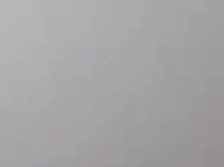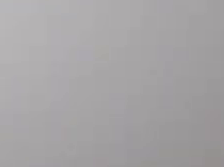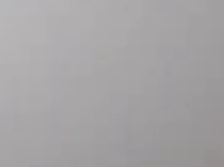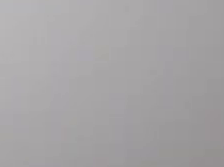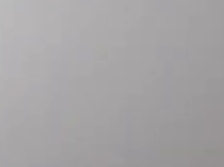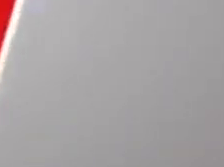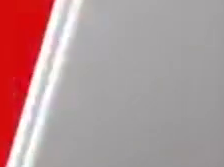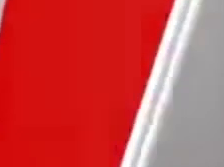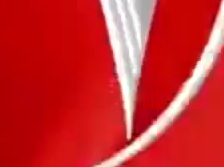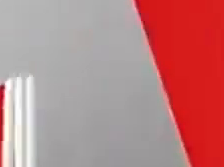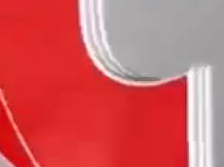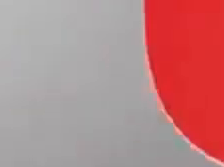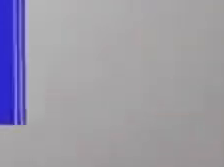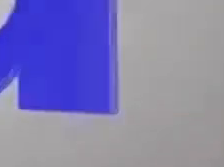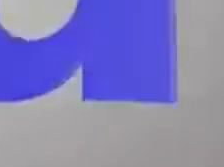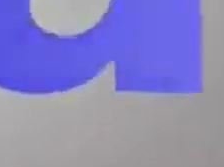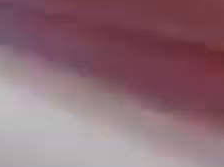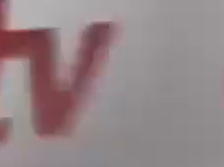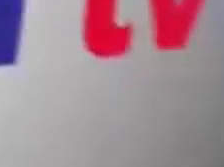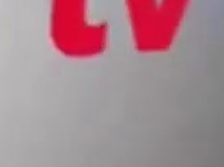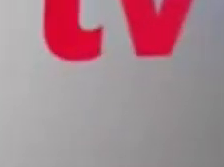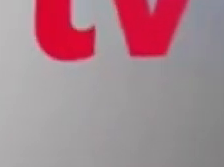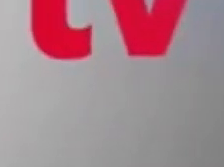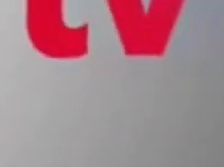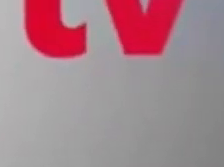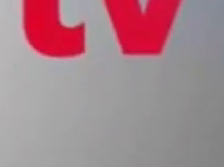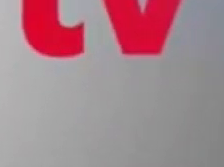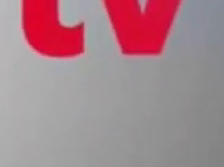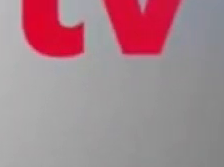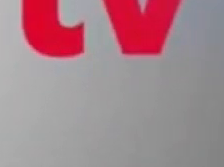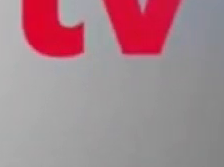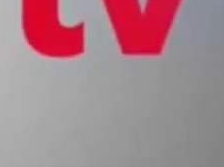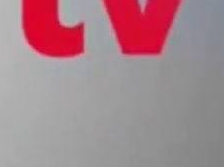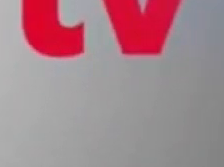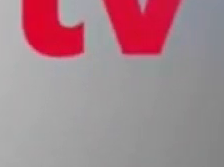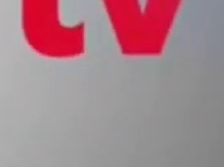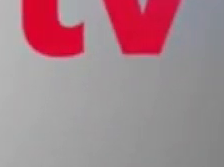Utana TV. Utana ni mituki.